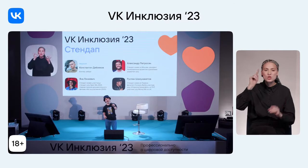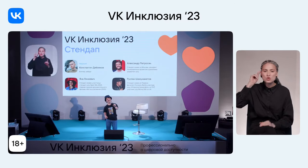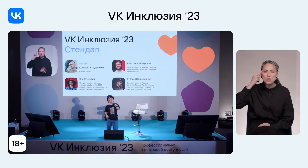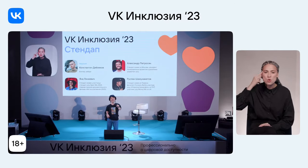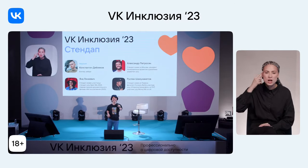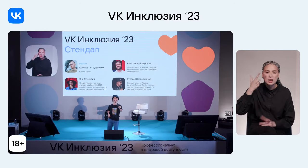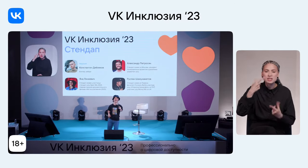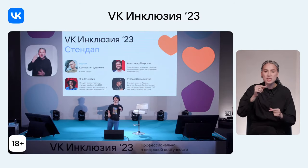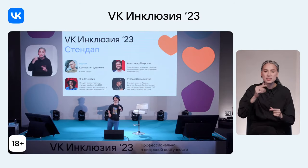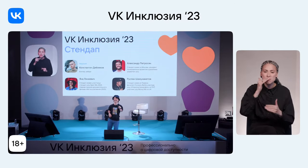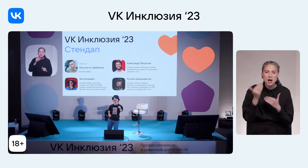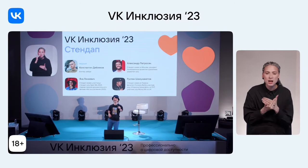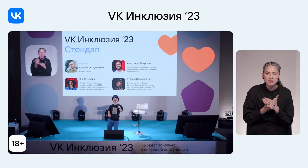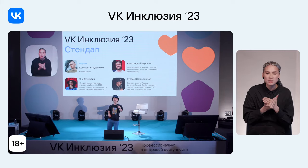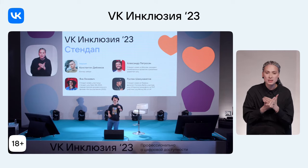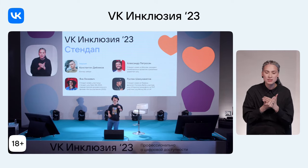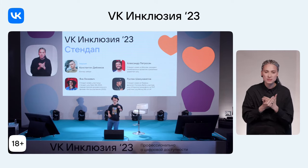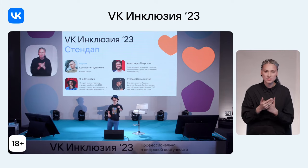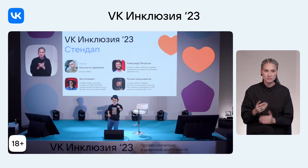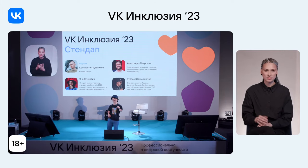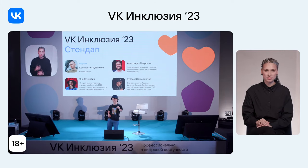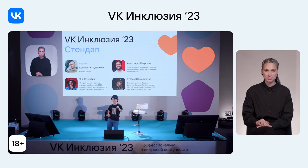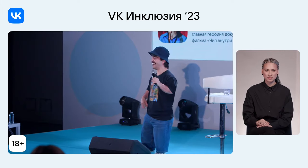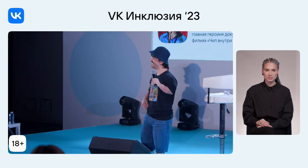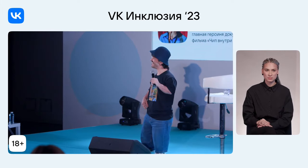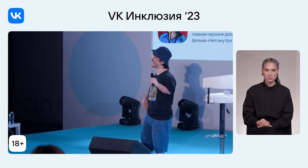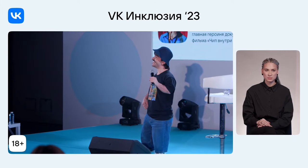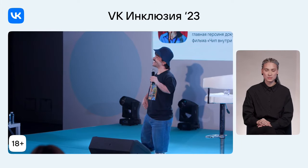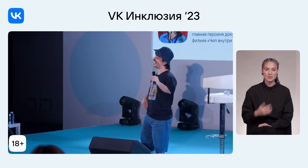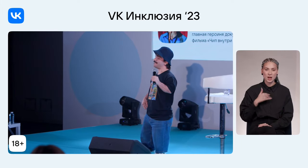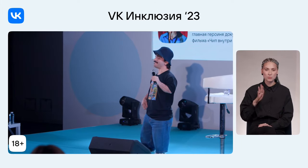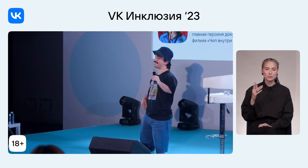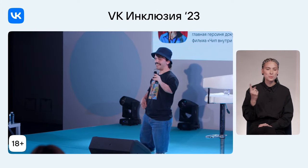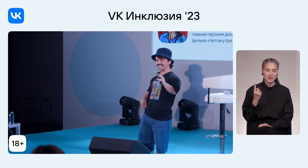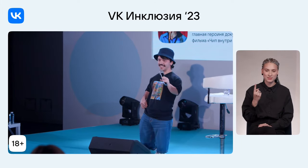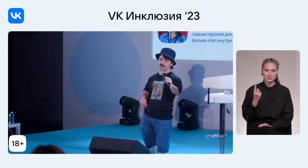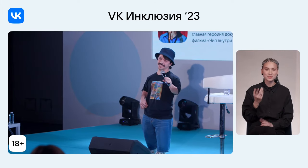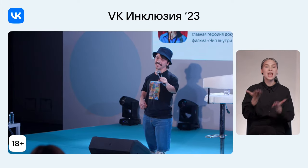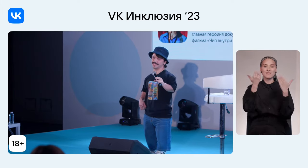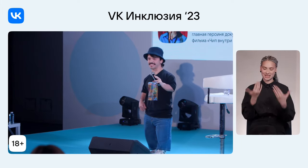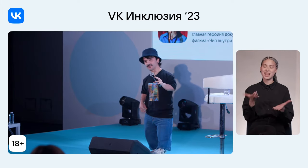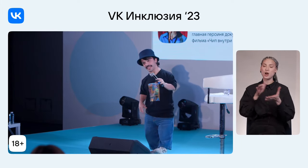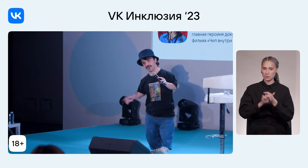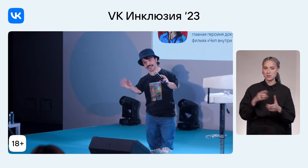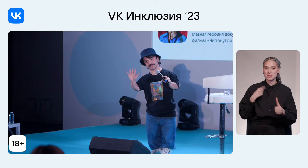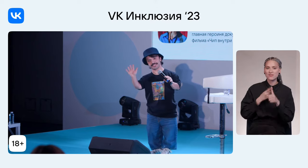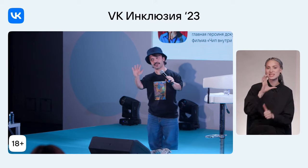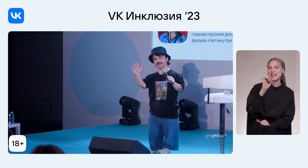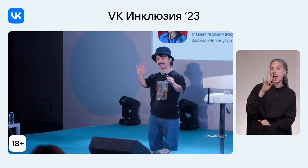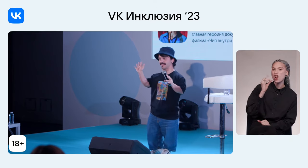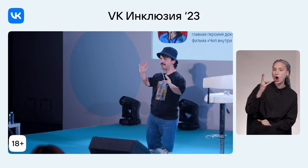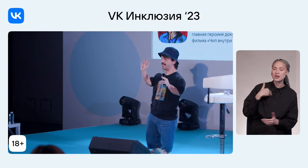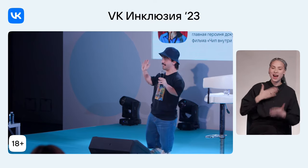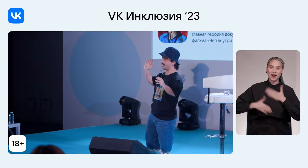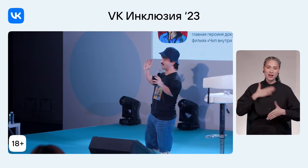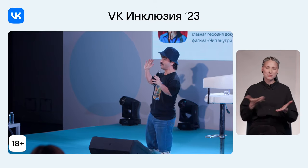стену!» Я думаю, я буду первым. Да, давайте знакомиться. Меня зовут Санек, рад познакомиться